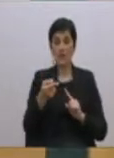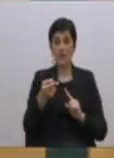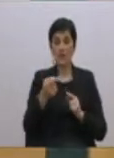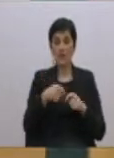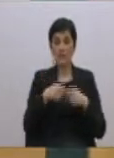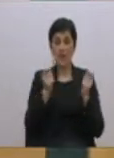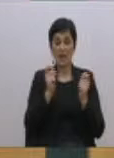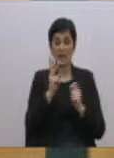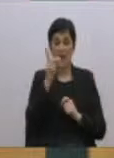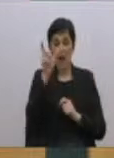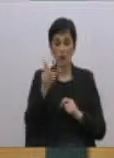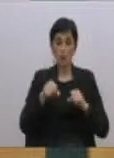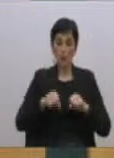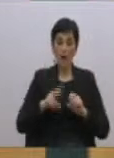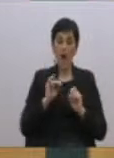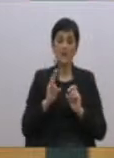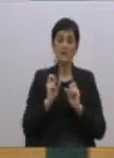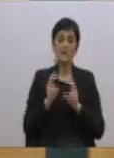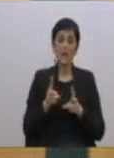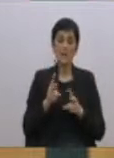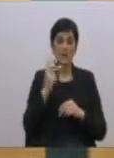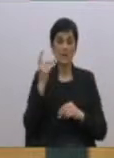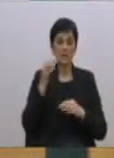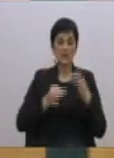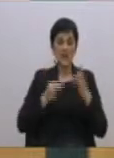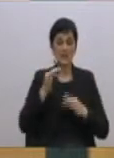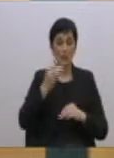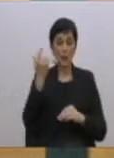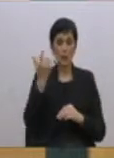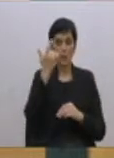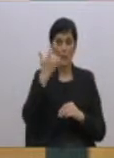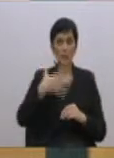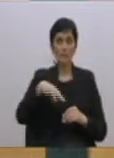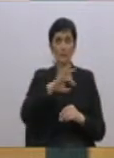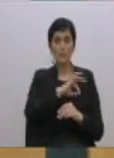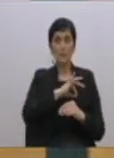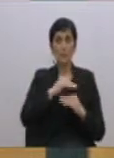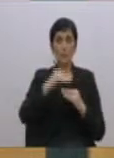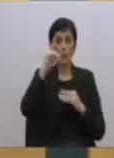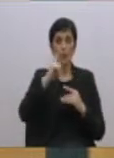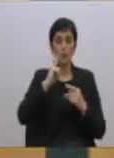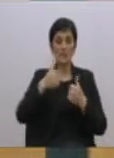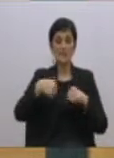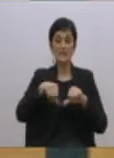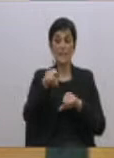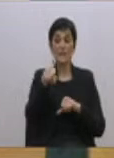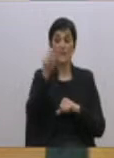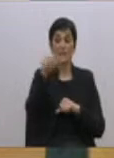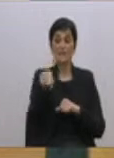დაირღვა კანდიდატის უფლებები მას საფრთხის შექმნა სასამართლოს დამოუკიდებლობას. საქართველოს იუსტიციის უმაღლეს საბჭოს ეს წევრი